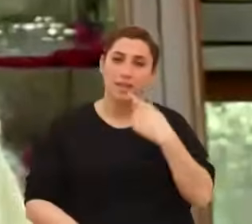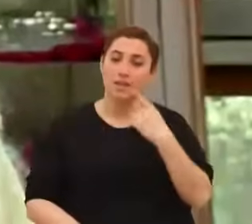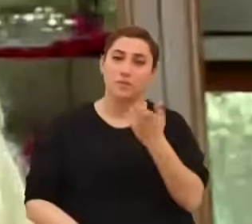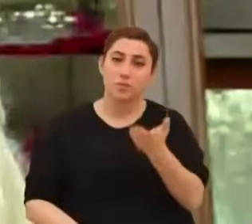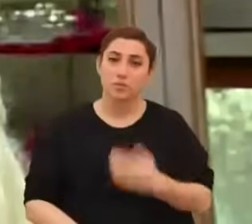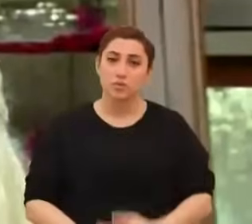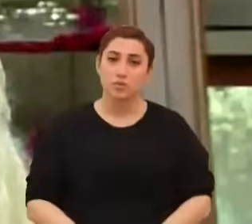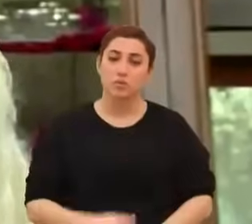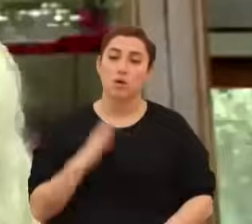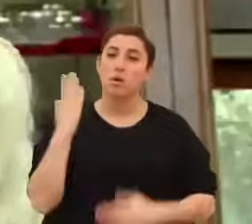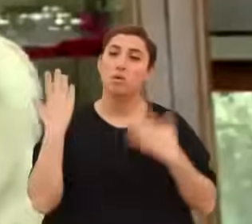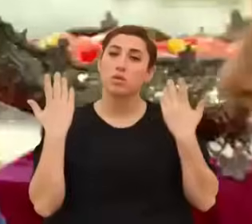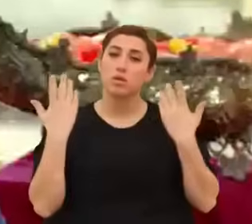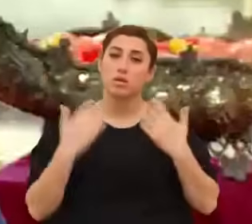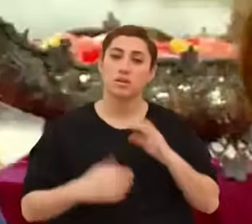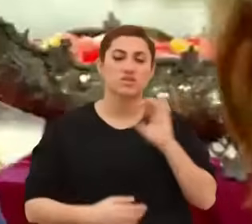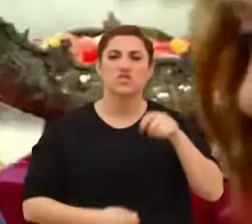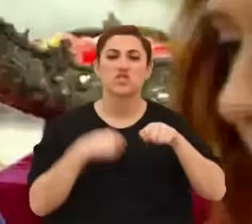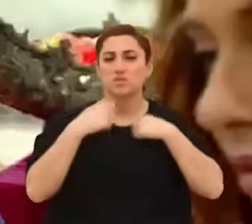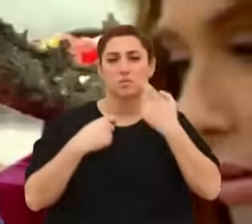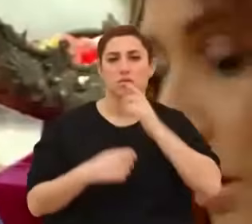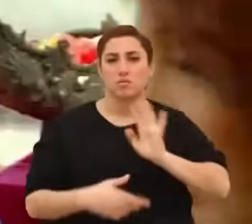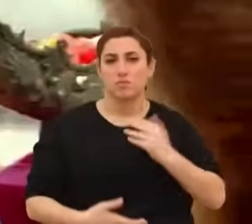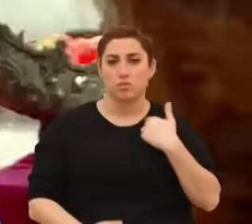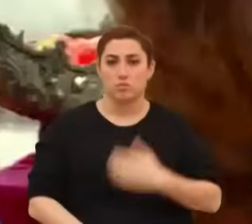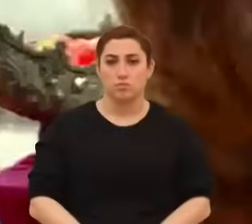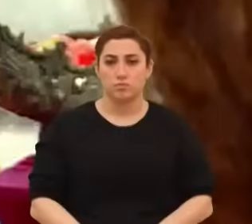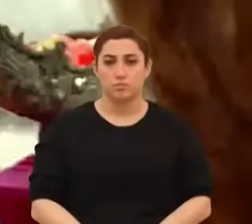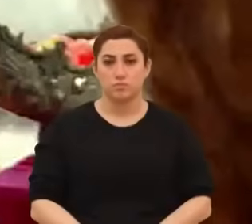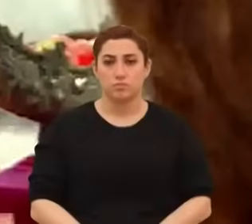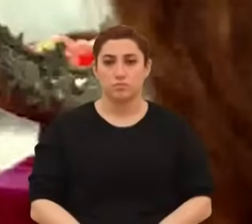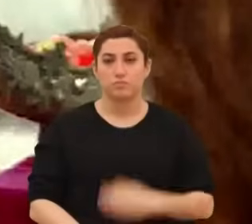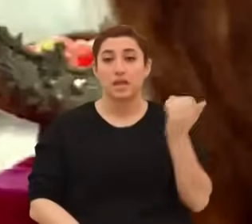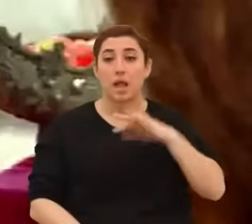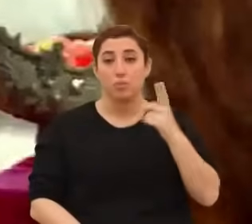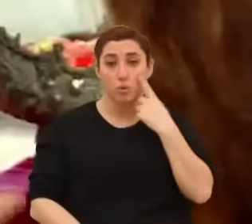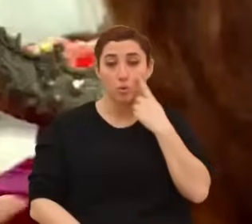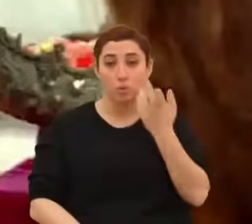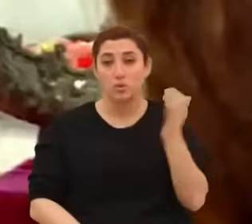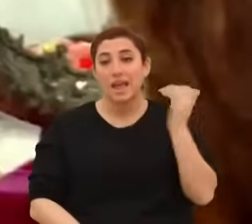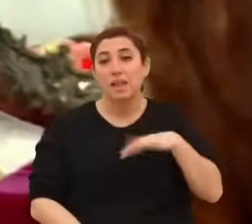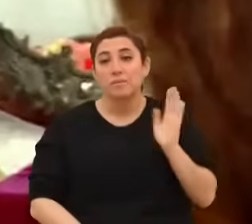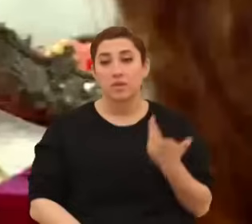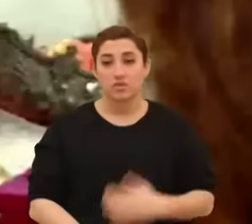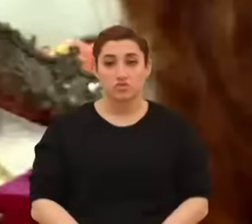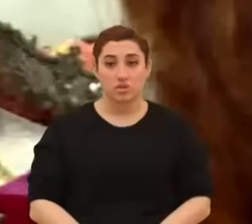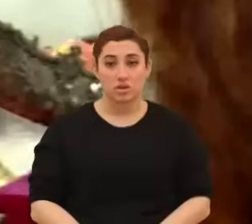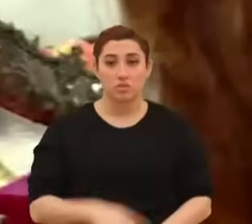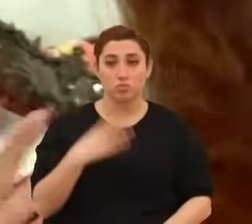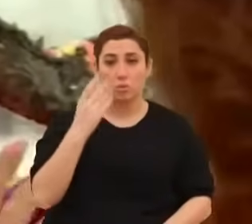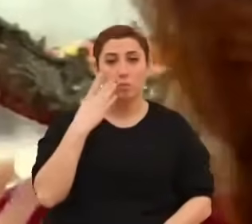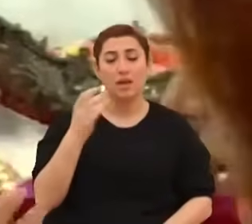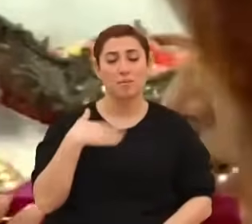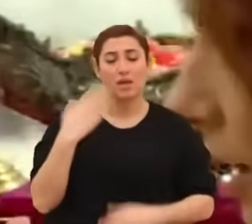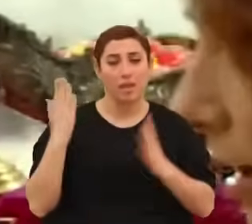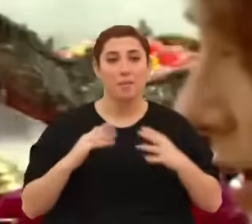diyorsun sen? Allah Allah. Hiç de saçmalamıyorum yani. Gelmiyor çünkü görüyorsun ve de gelmeyecek yani. Bu çok belli.